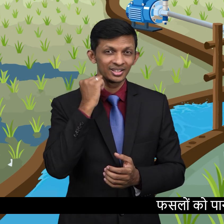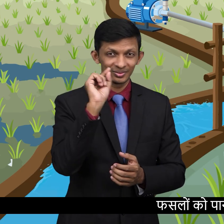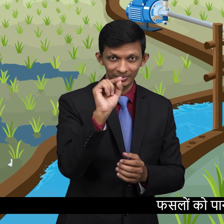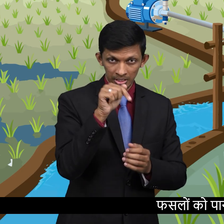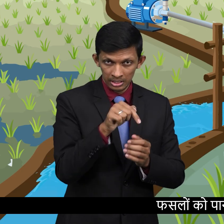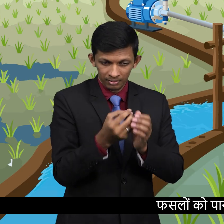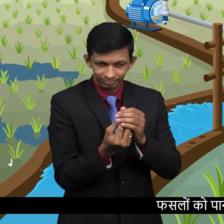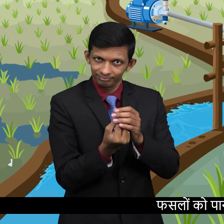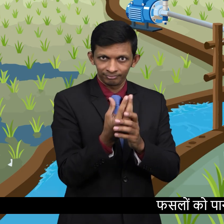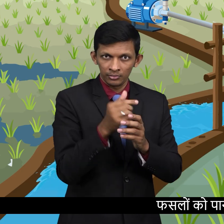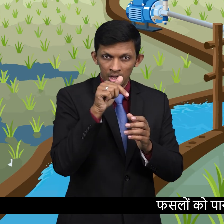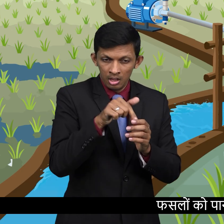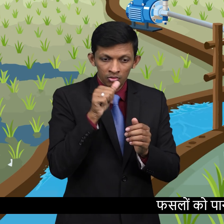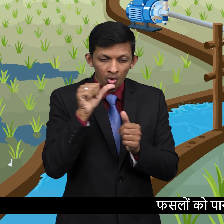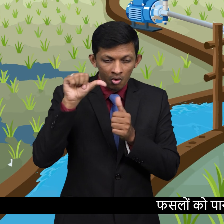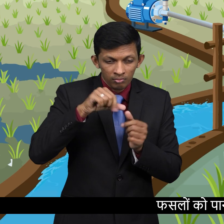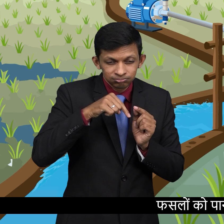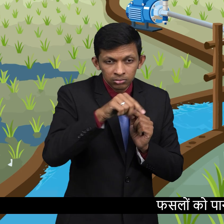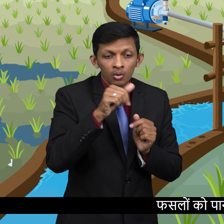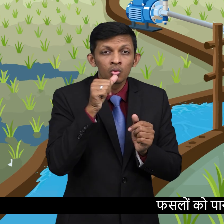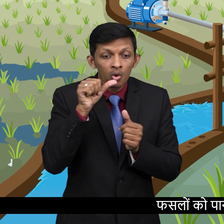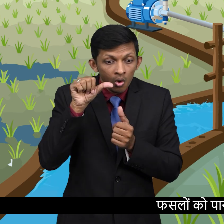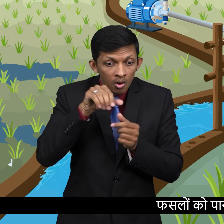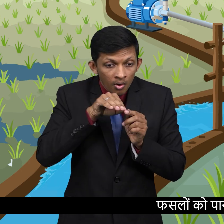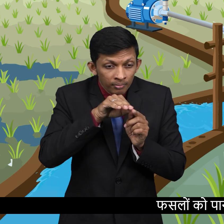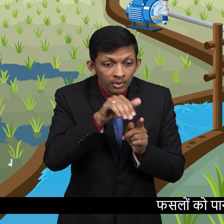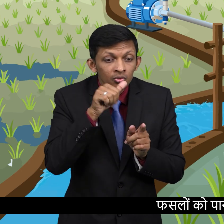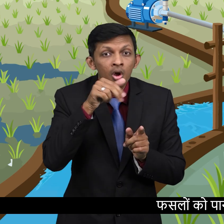फसलों को पानी देना सिंचाई कहलाता है।